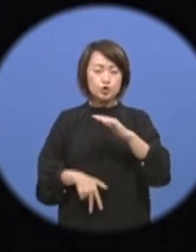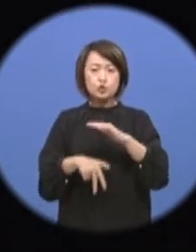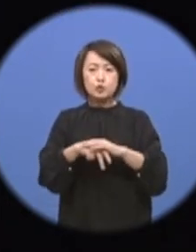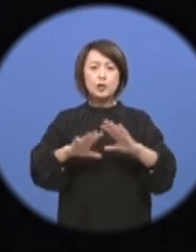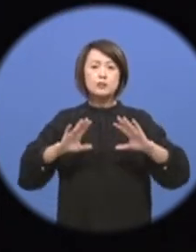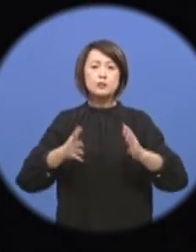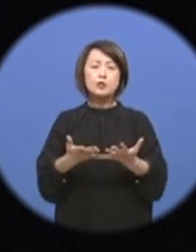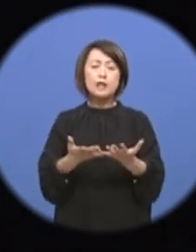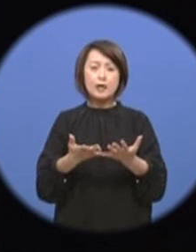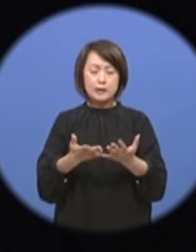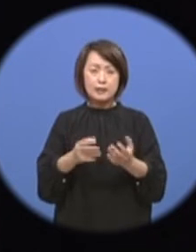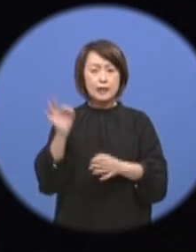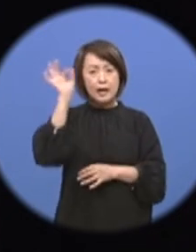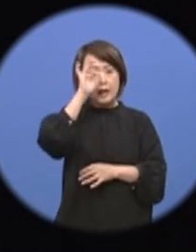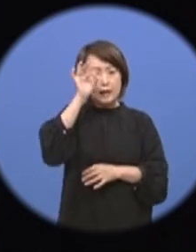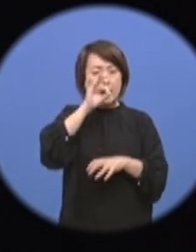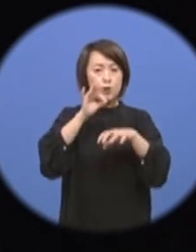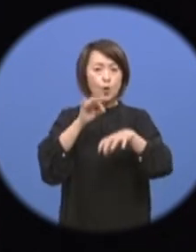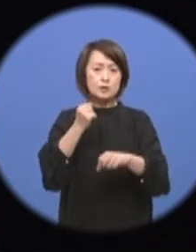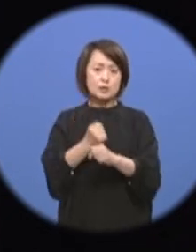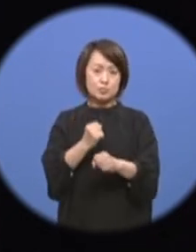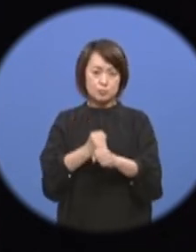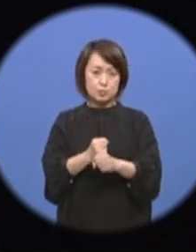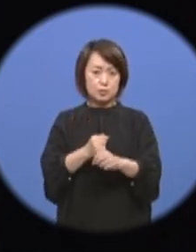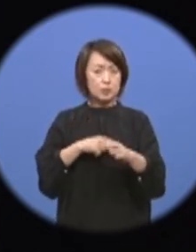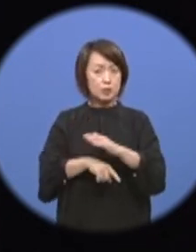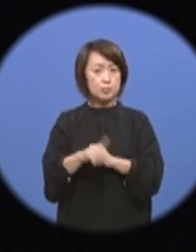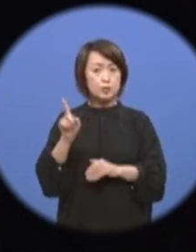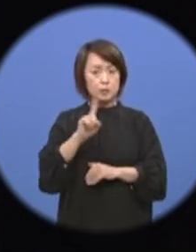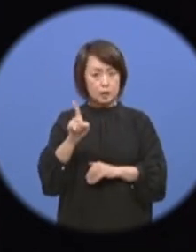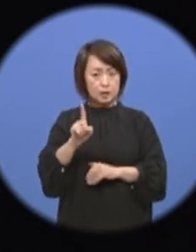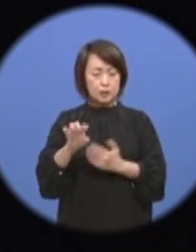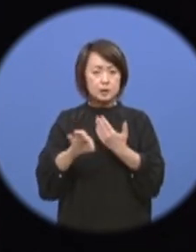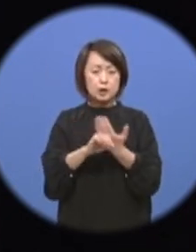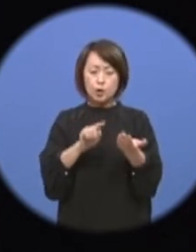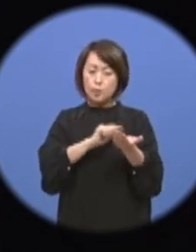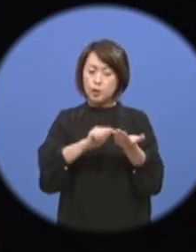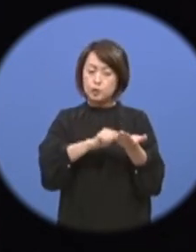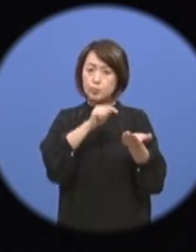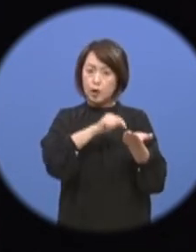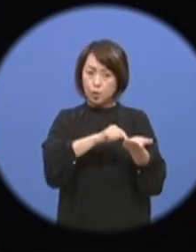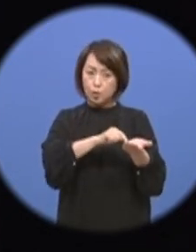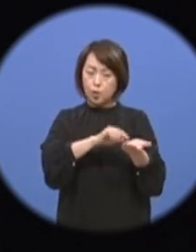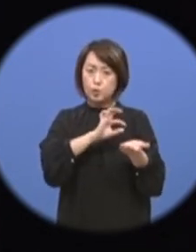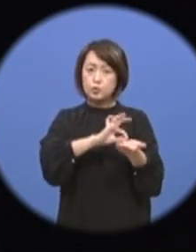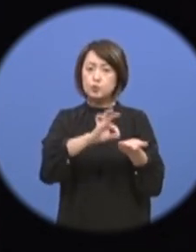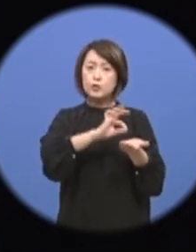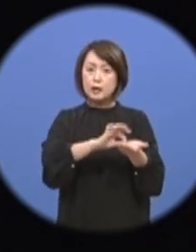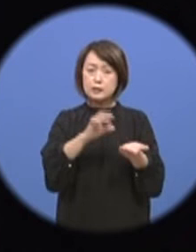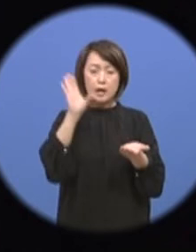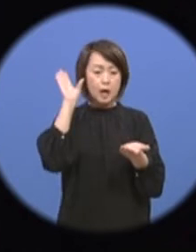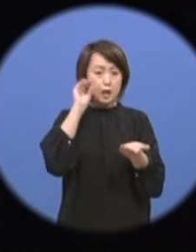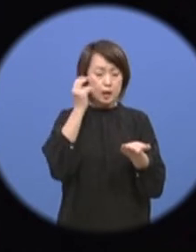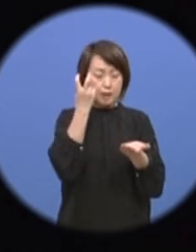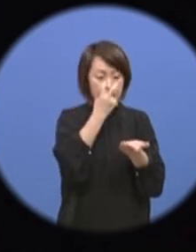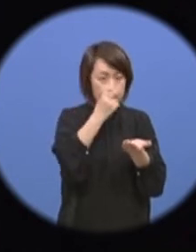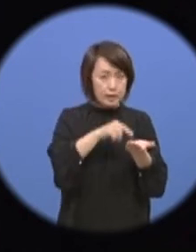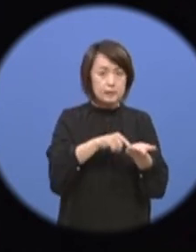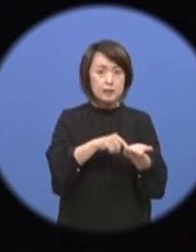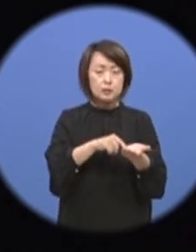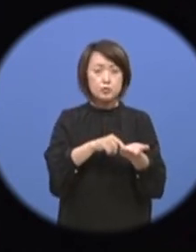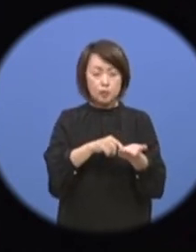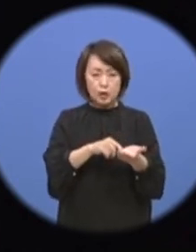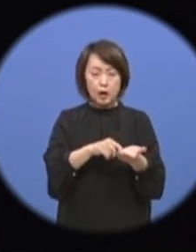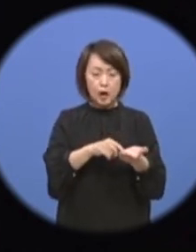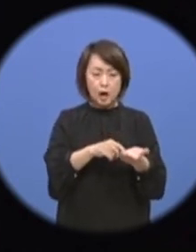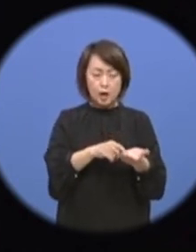いう風に書いておるんですけれどもこれはですねあのスマホとを利用しまして情報検索誘客促進の